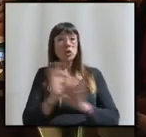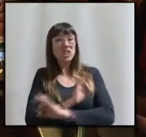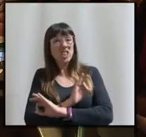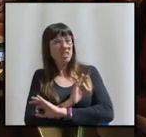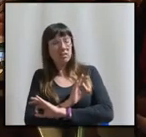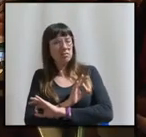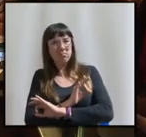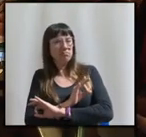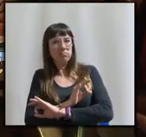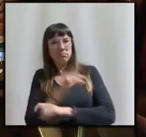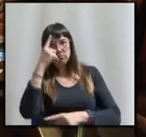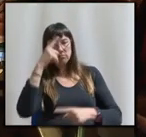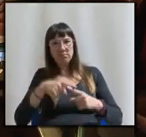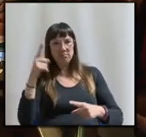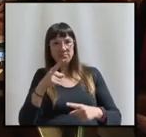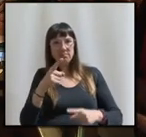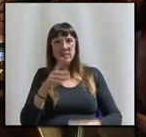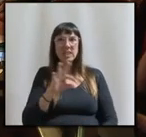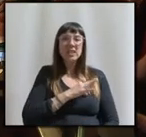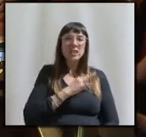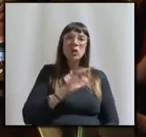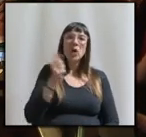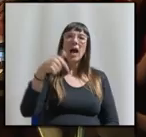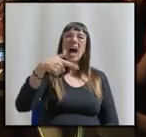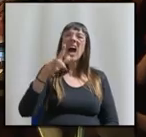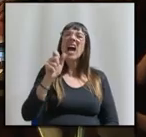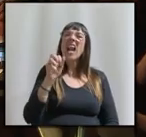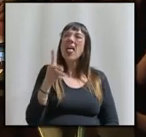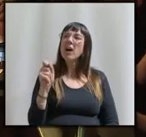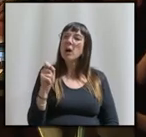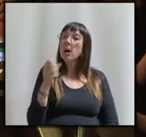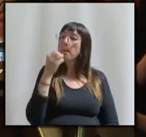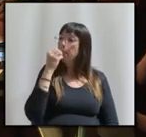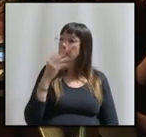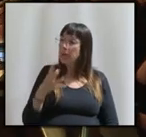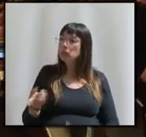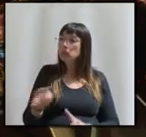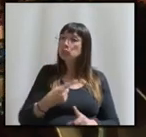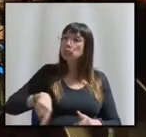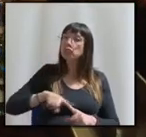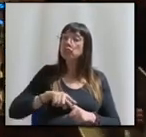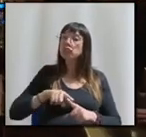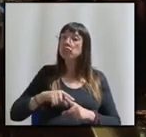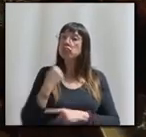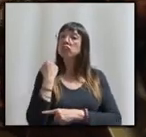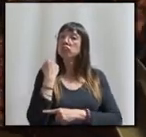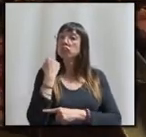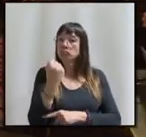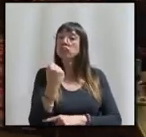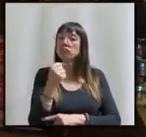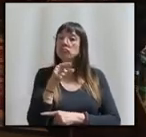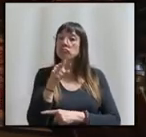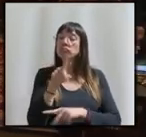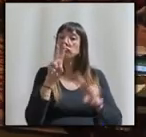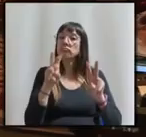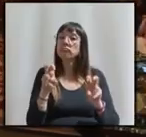endavant. Sí, gràcies. Bé, nosaltres sí que hi donem suport en aquest punt de l'ordre del dia. De fet, ja hi